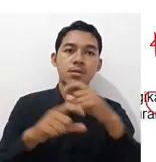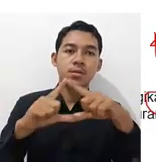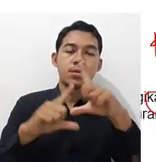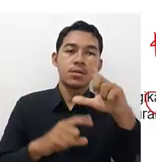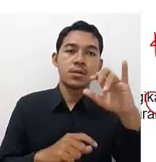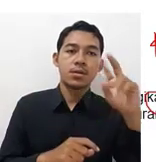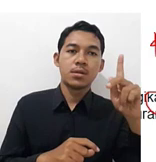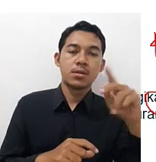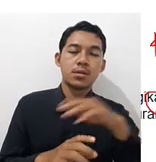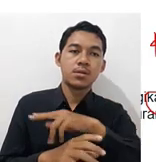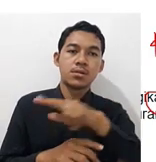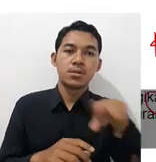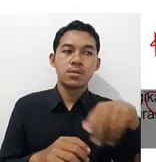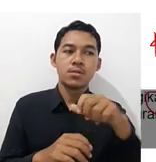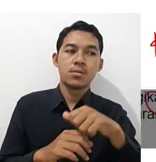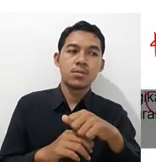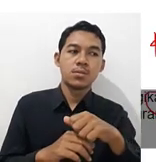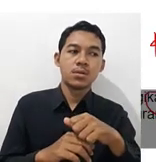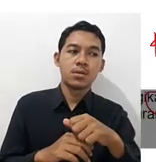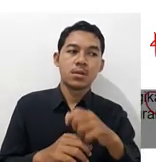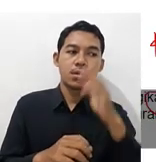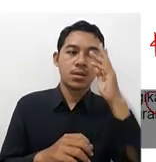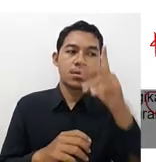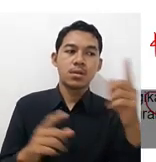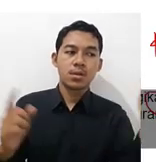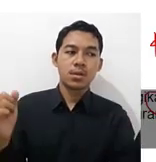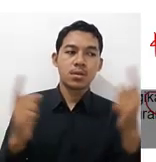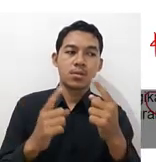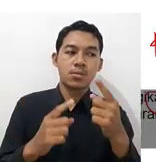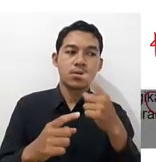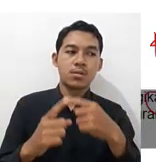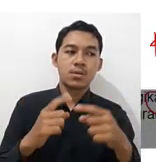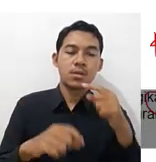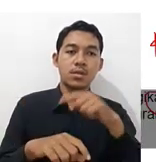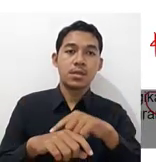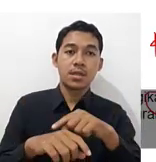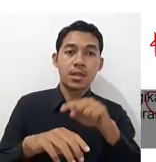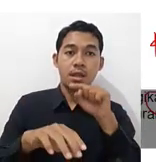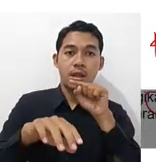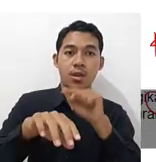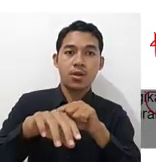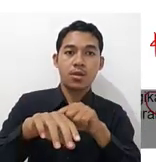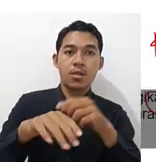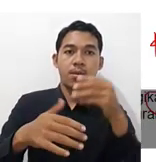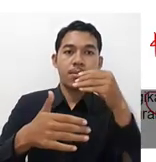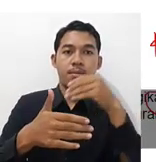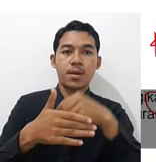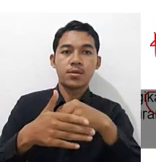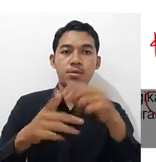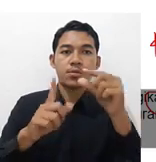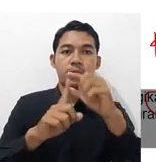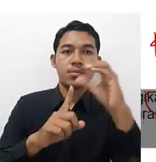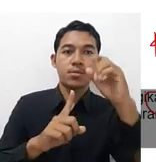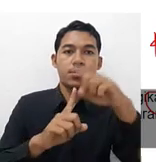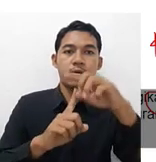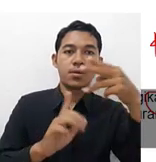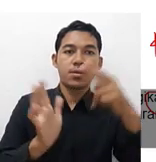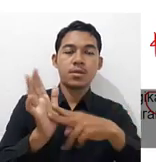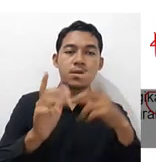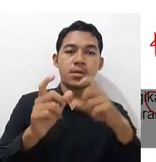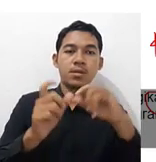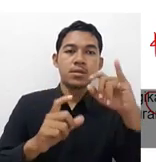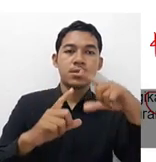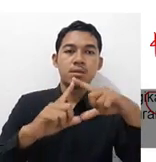B. Nah terus akhirnya bertemu lagi di node sini ya, di titik sini, dan masuk ke potensial rendah. Jadi tetap